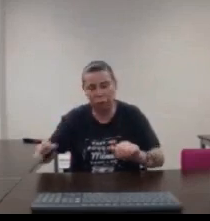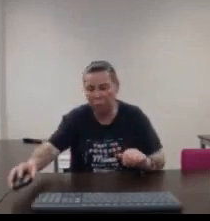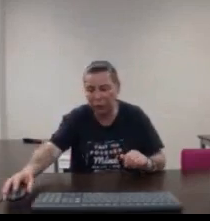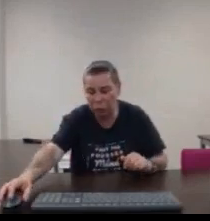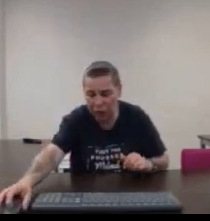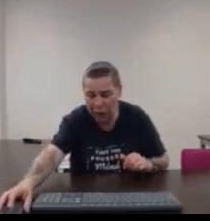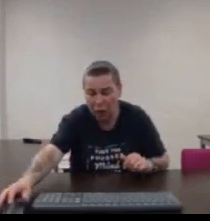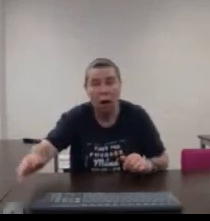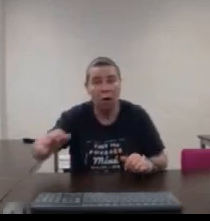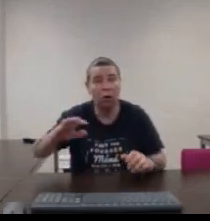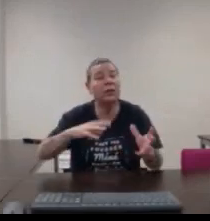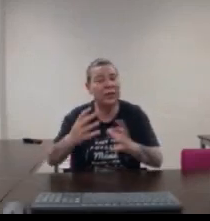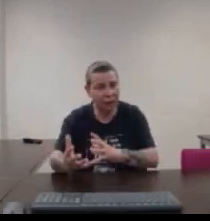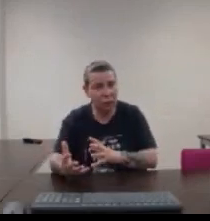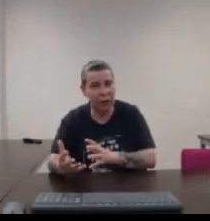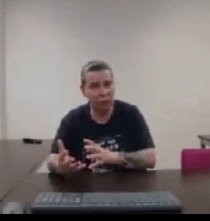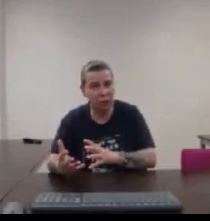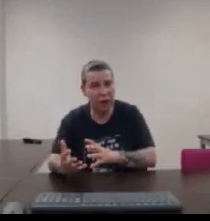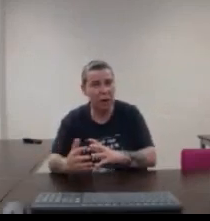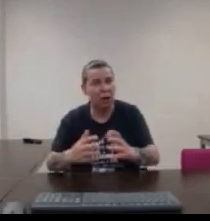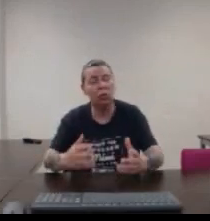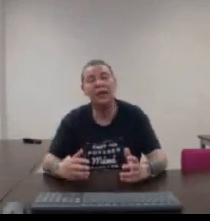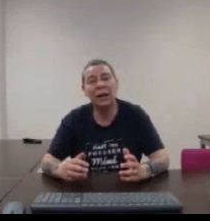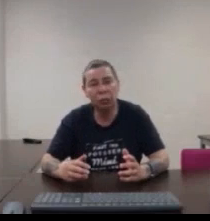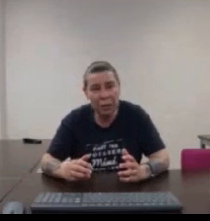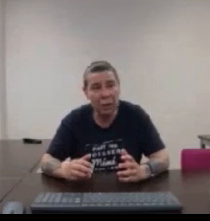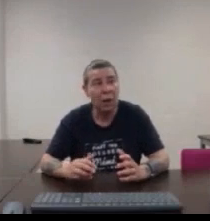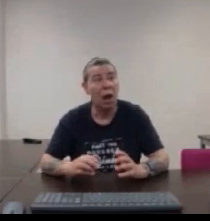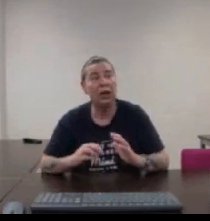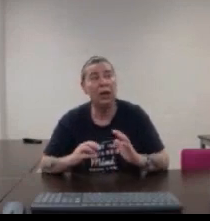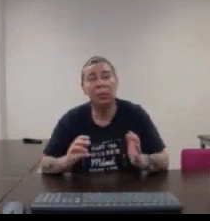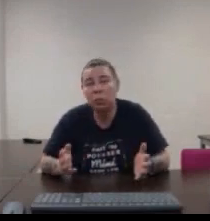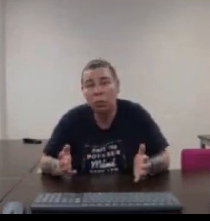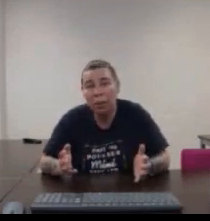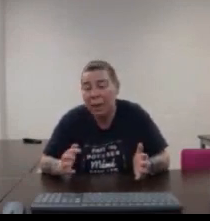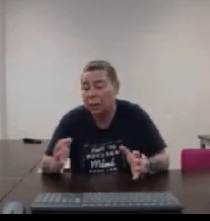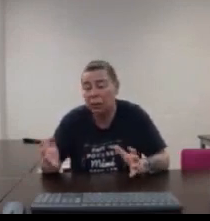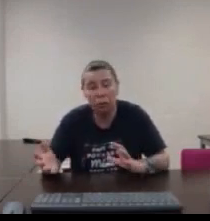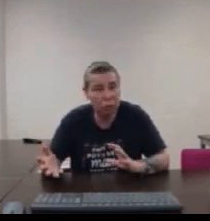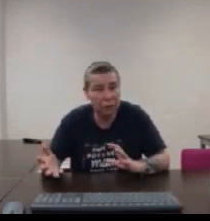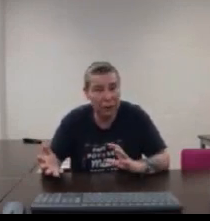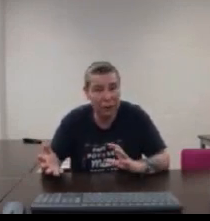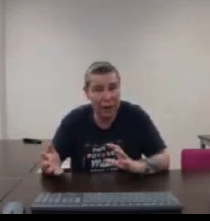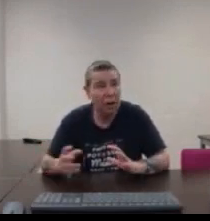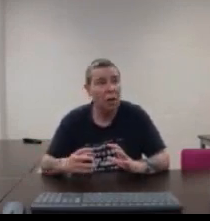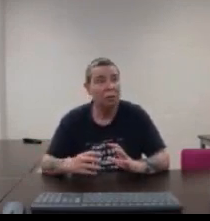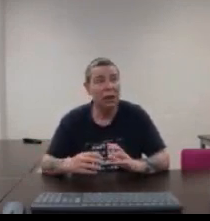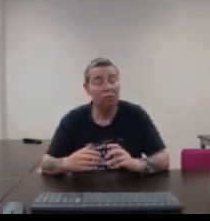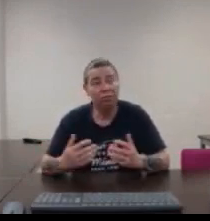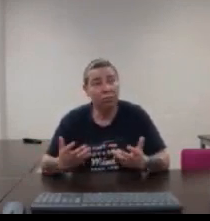en fonction de leur pathologie quand il y a des douleurs éventuelles de manière à soulager. Après, il y a plein de gens qui ont pas mal et qui ont des souris